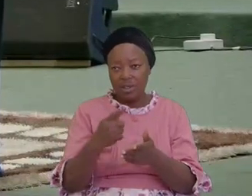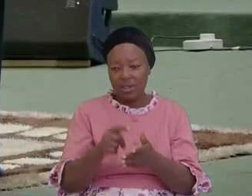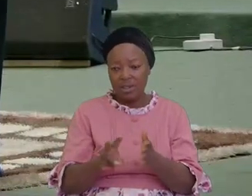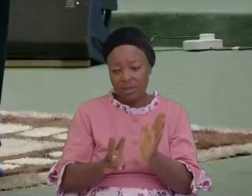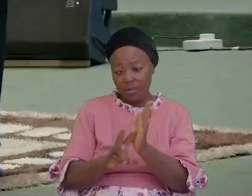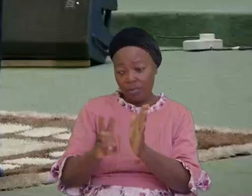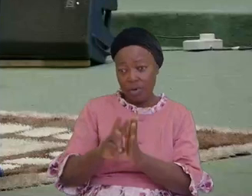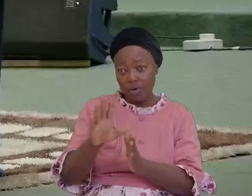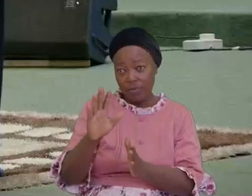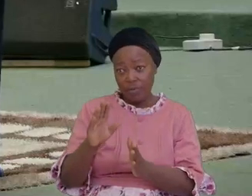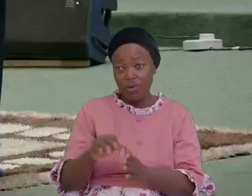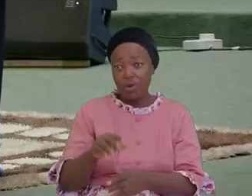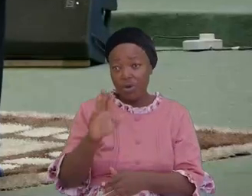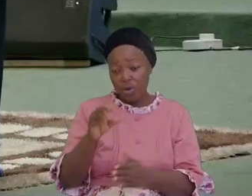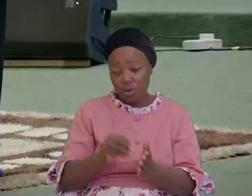Ce n'est pas que